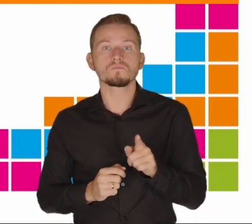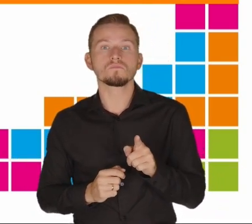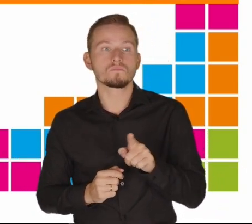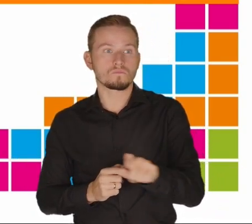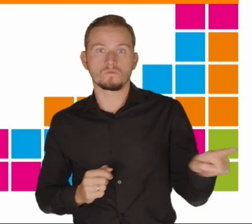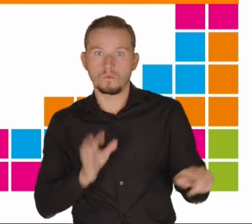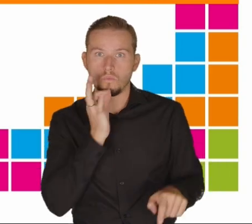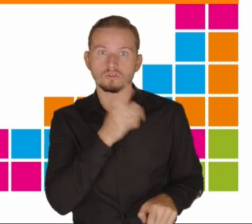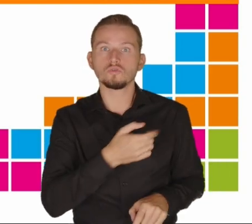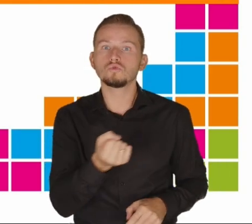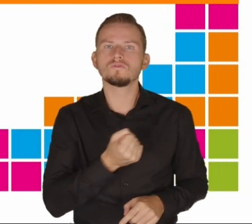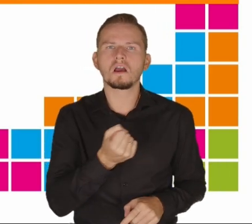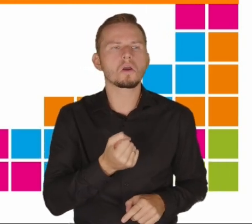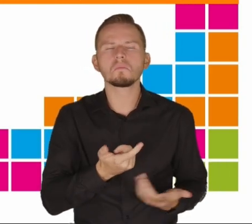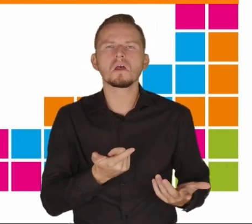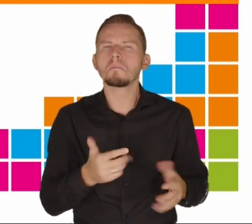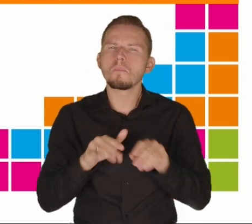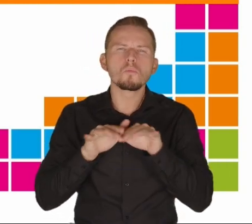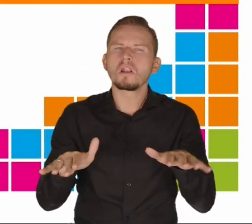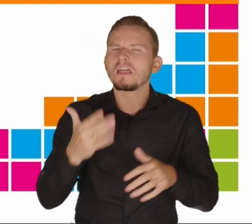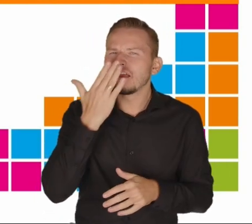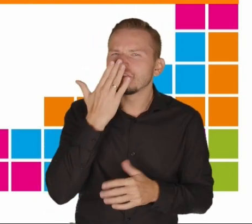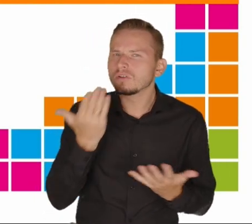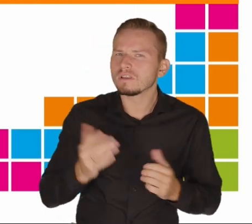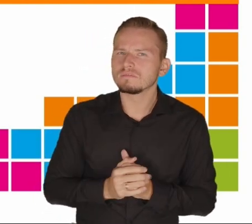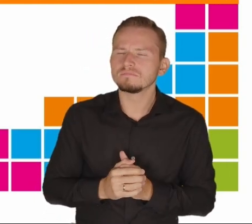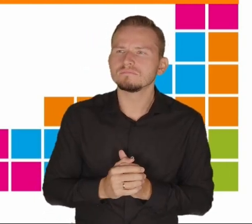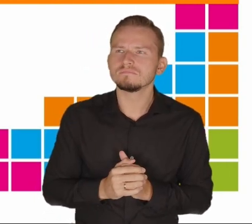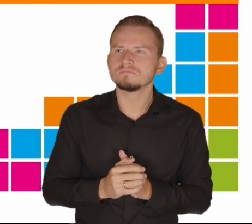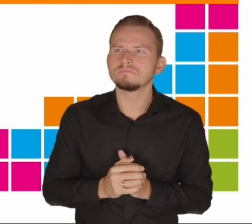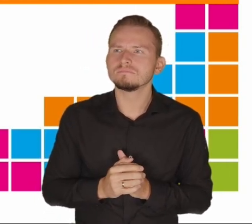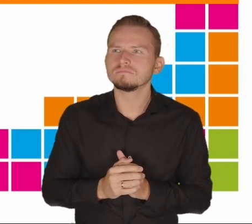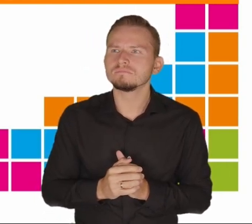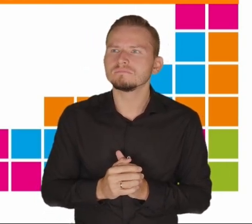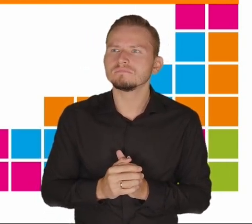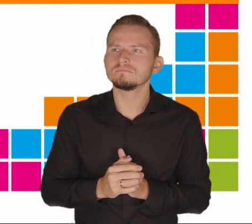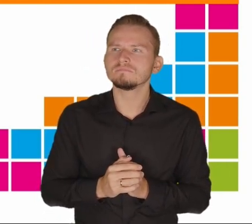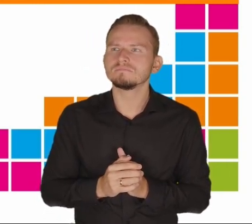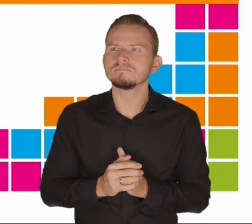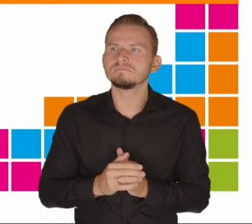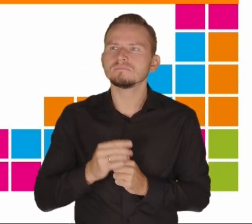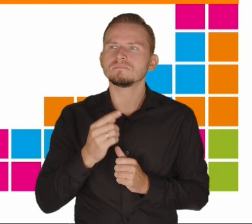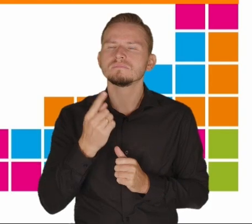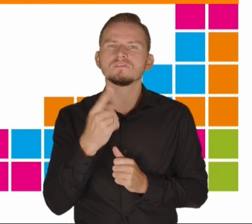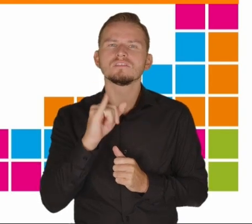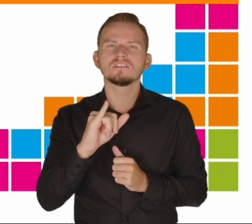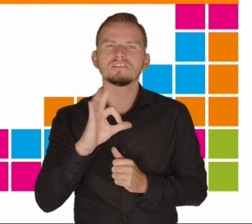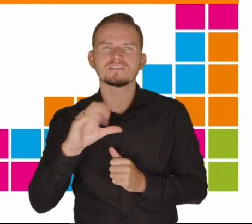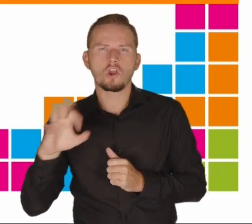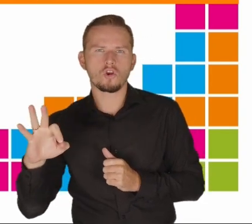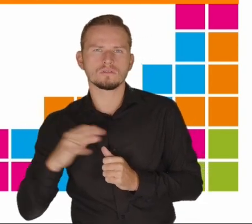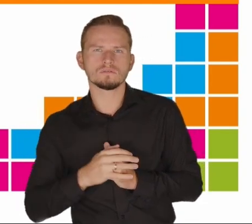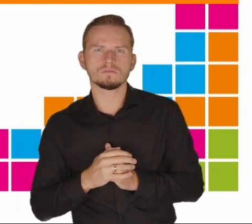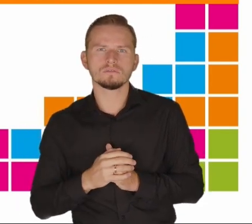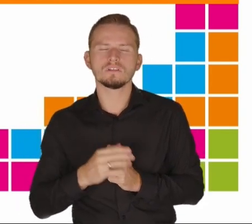którego korzystają, jest, co my tu zrobimy? Discord, właśnie. Dziękuję bardzo za pomoc. Discord, prawda? Czyli tam,